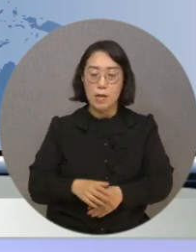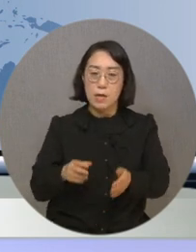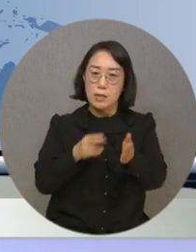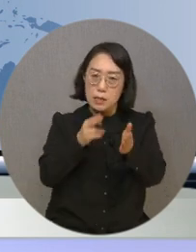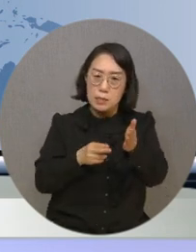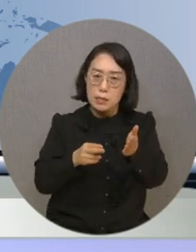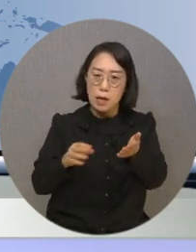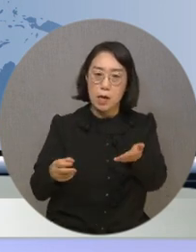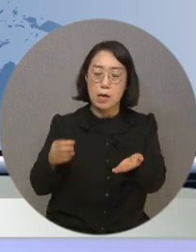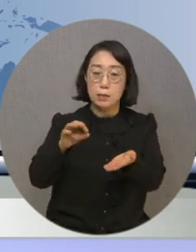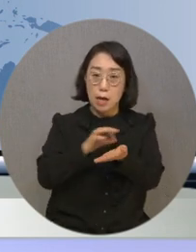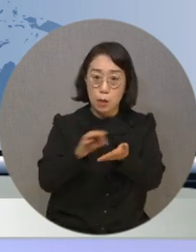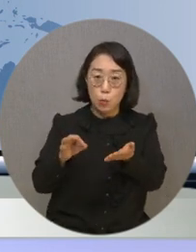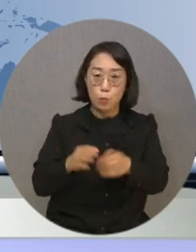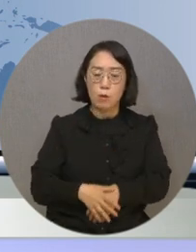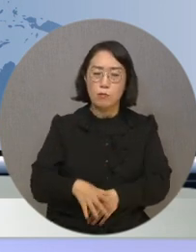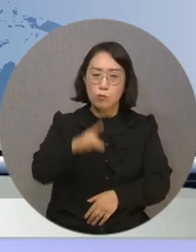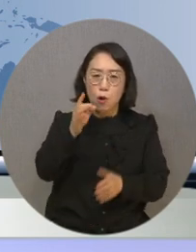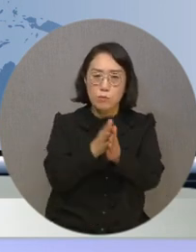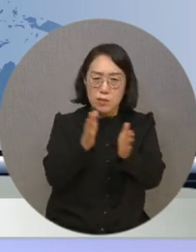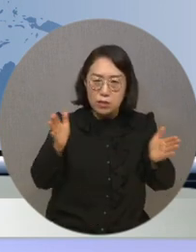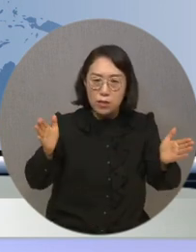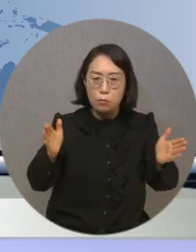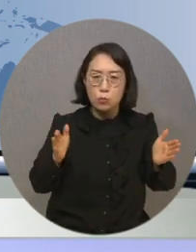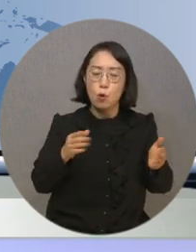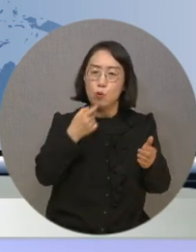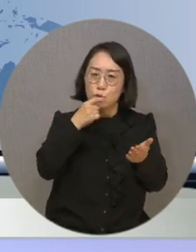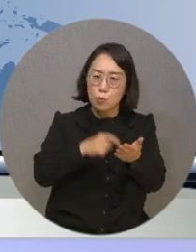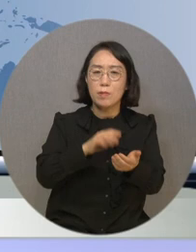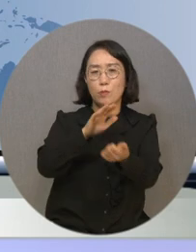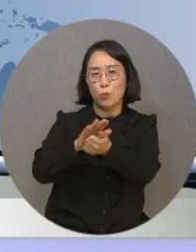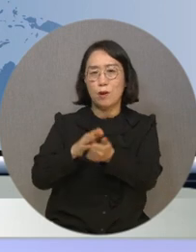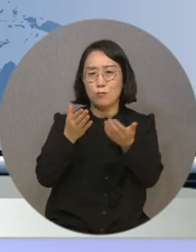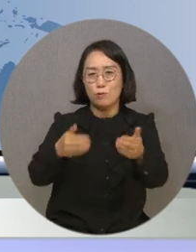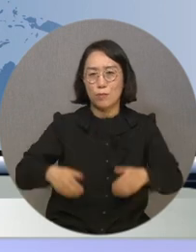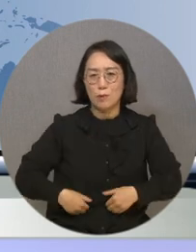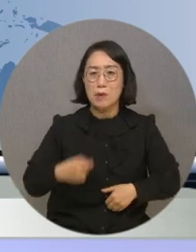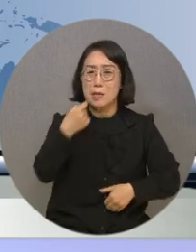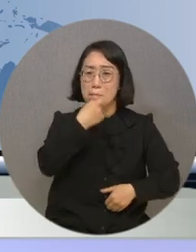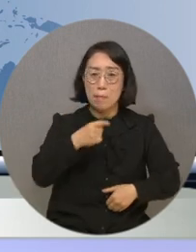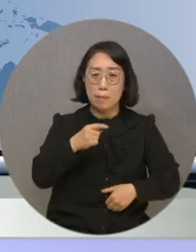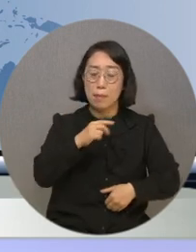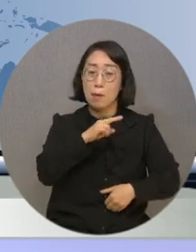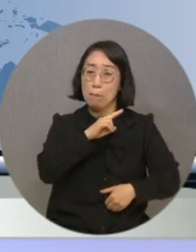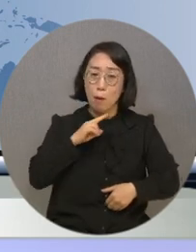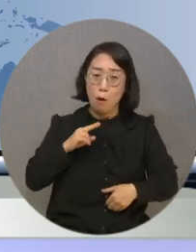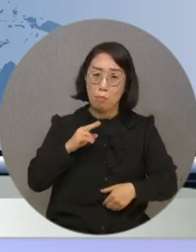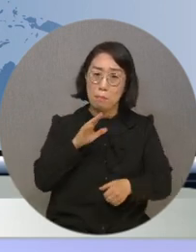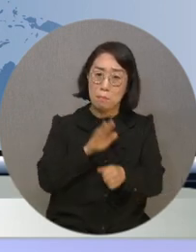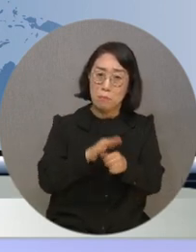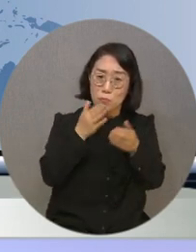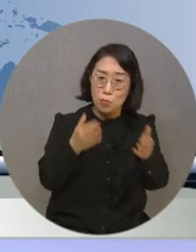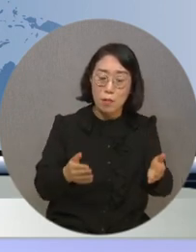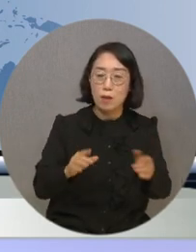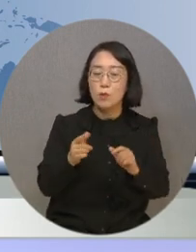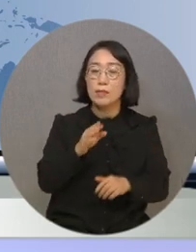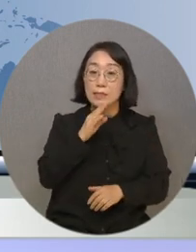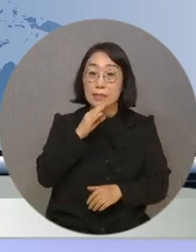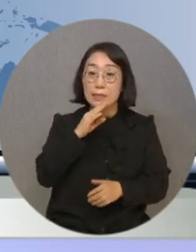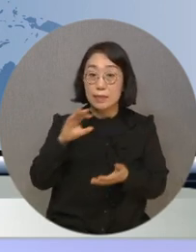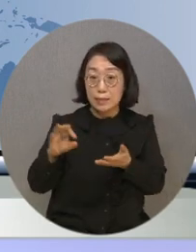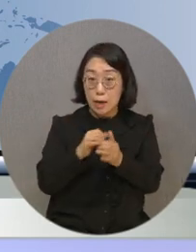가장 기초적인 부분부터 삐그덕거리고 있는 상황인데요 말만 앞세운 편의 제도보다는 실제로 이용하는